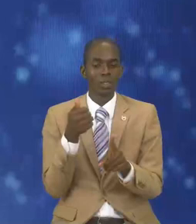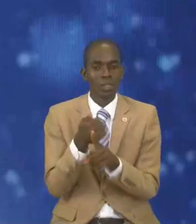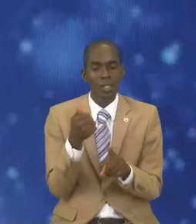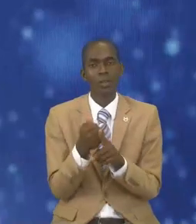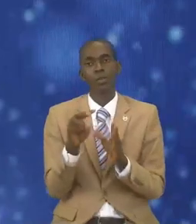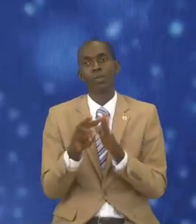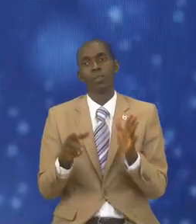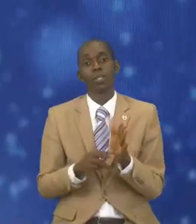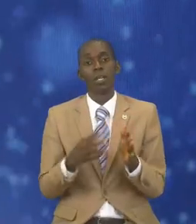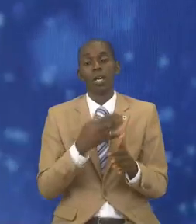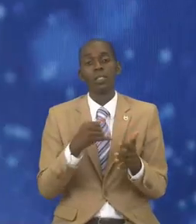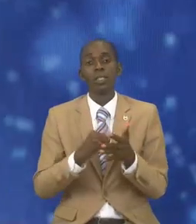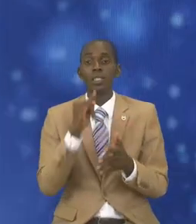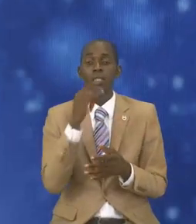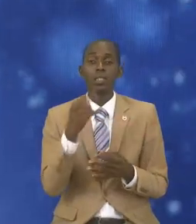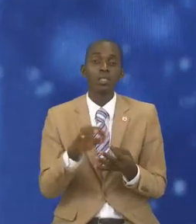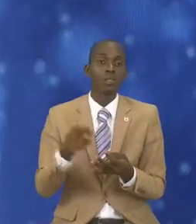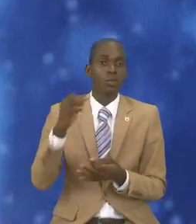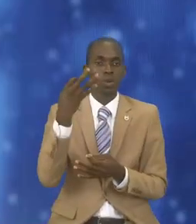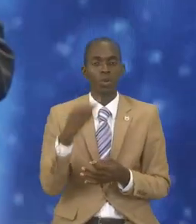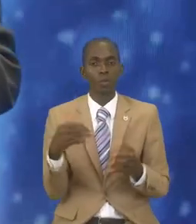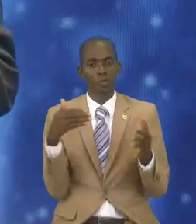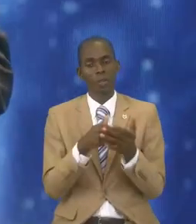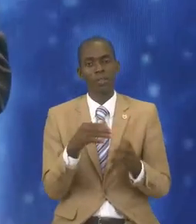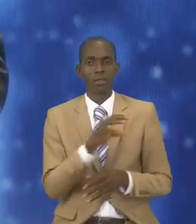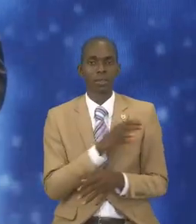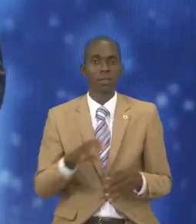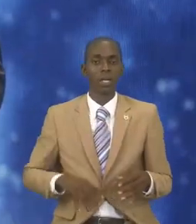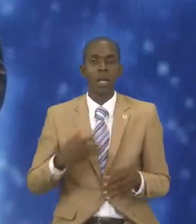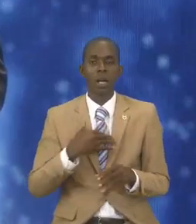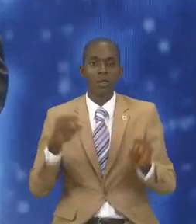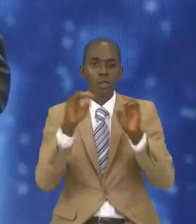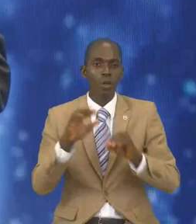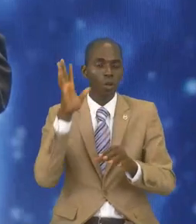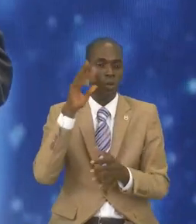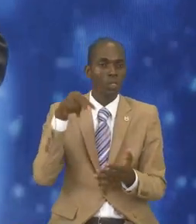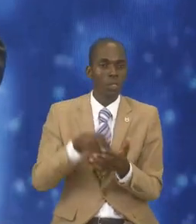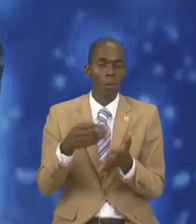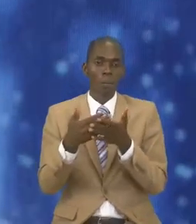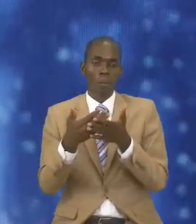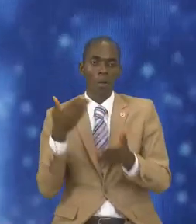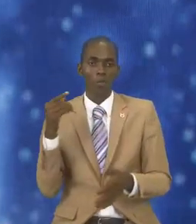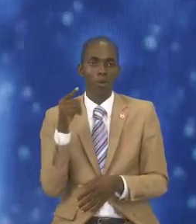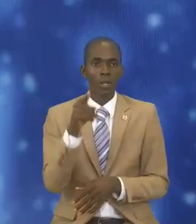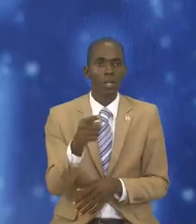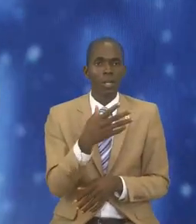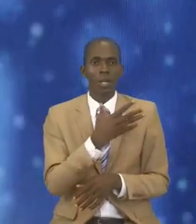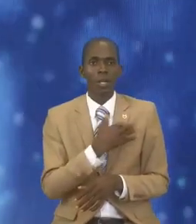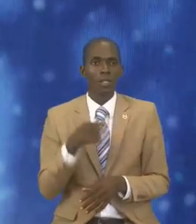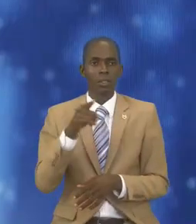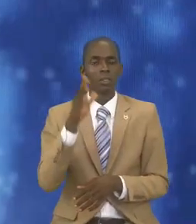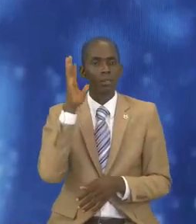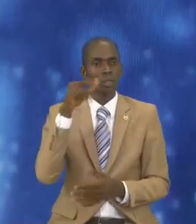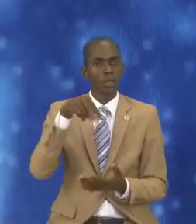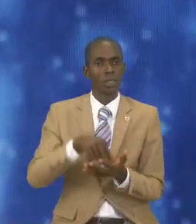La volonté de soi, c'est un esprit de l'Antéchrist. Et personne ne lui résistera. Il s'arrêtera dans le